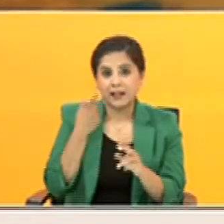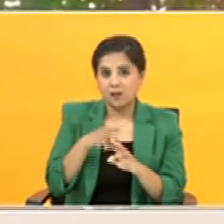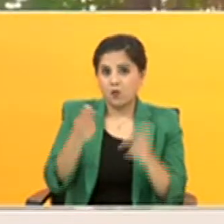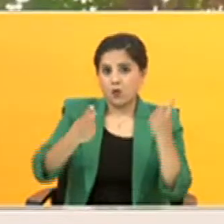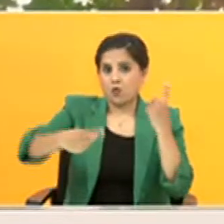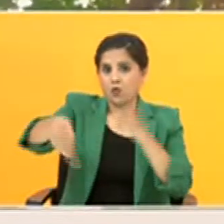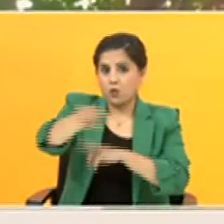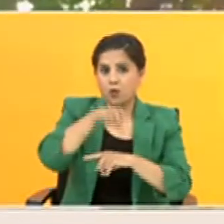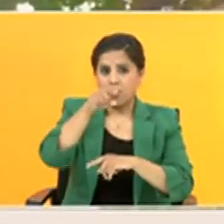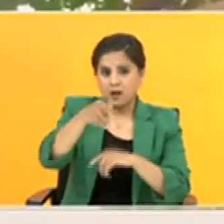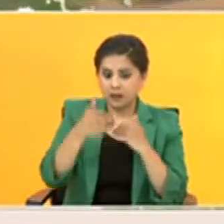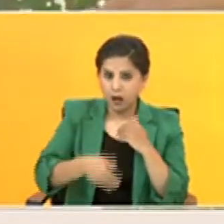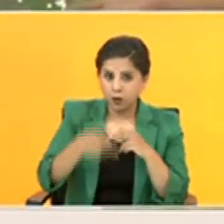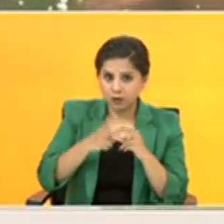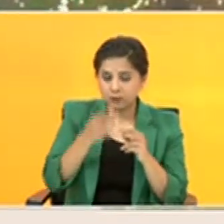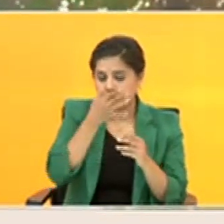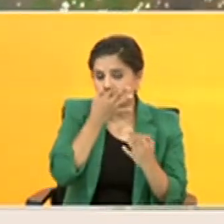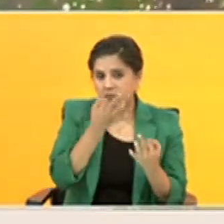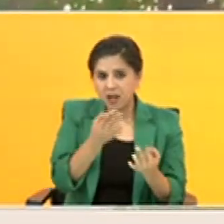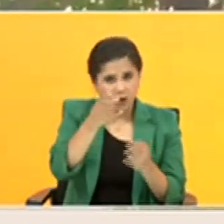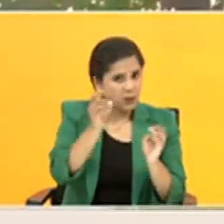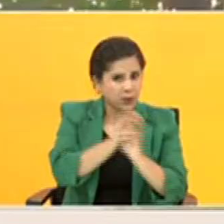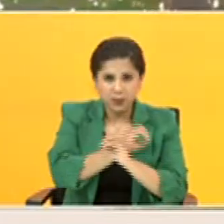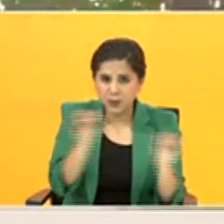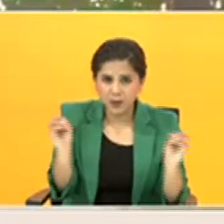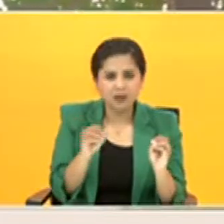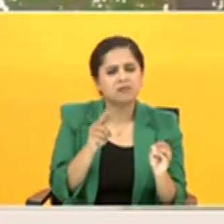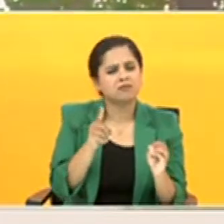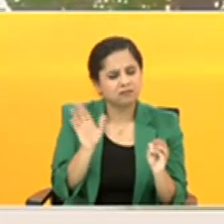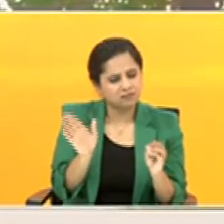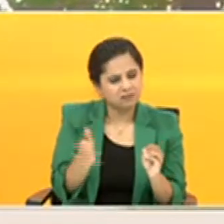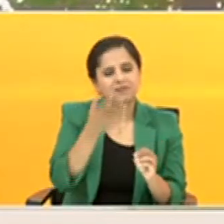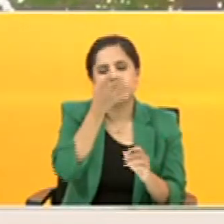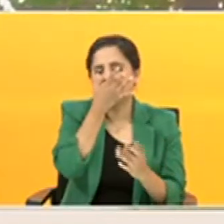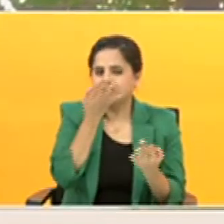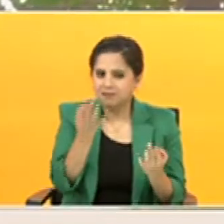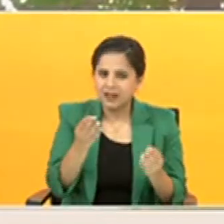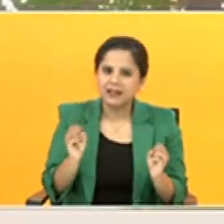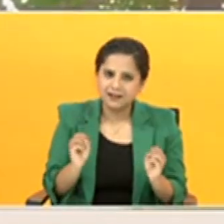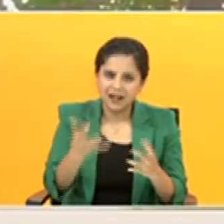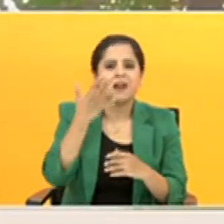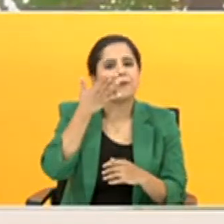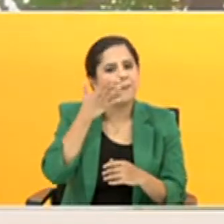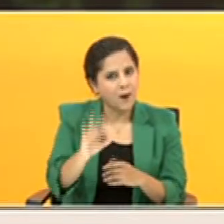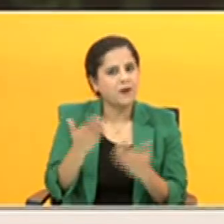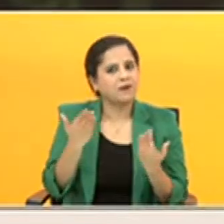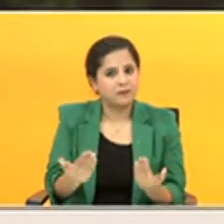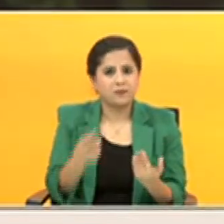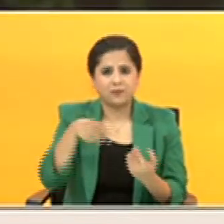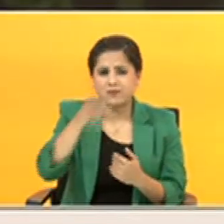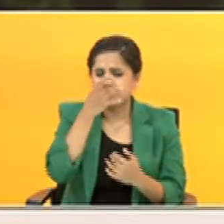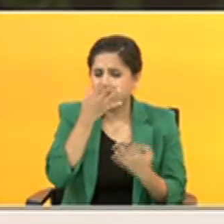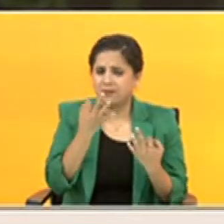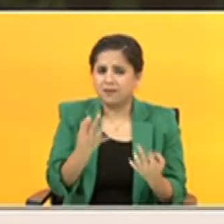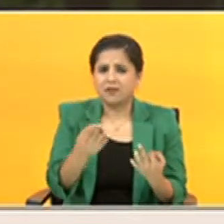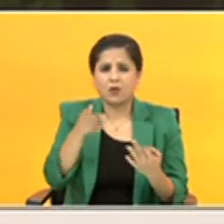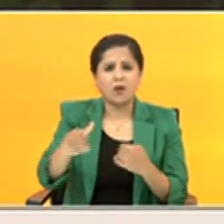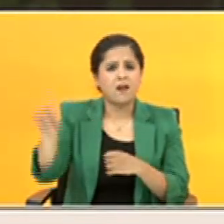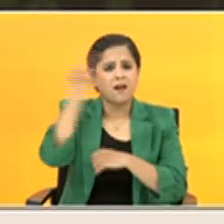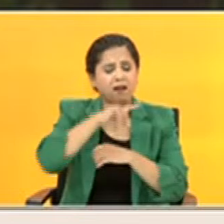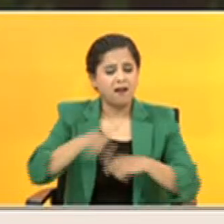आप अब भी योग से दूर हैं तो अब योग से जुड़े। योग आपका जीवन जीने